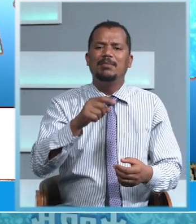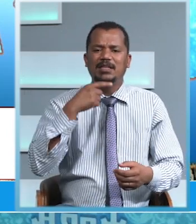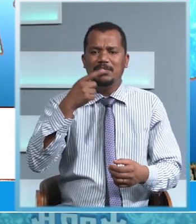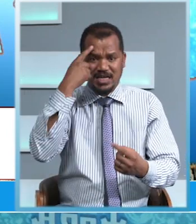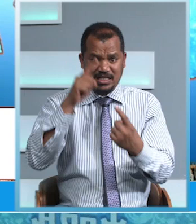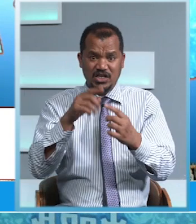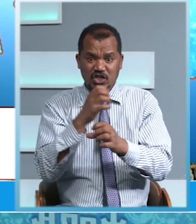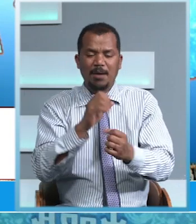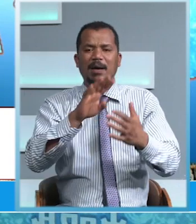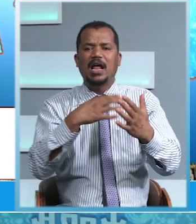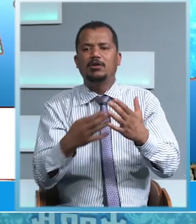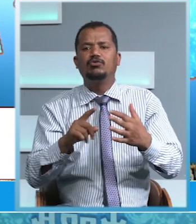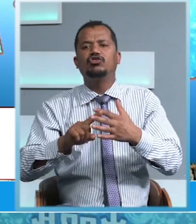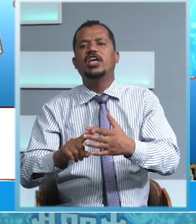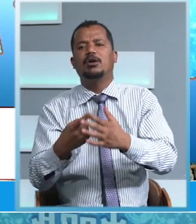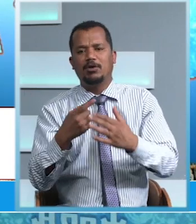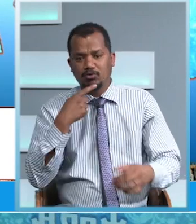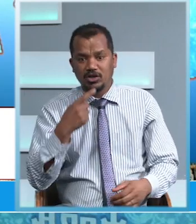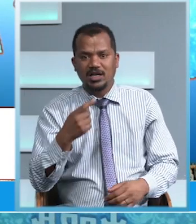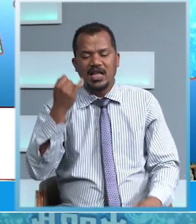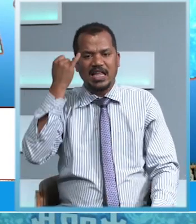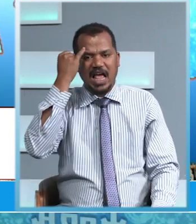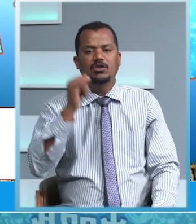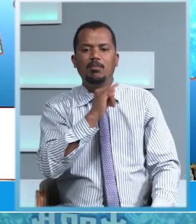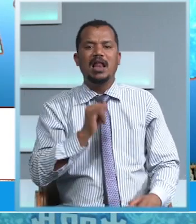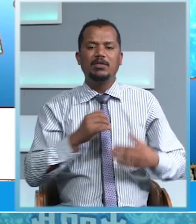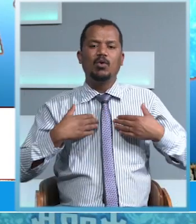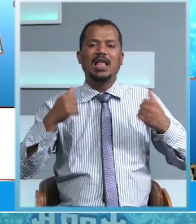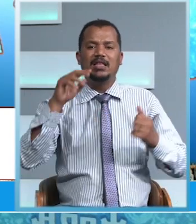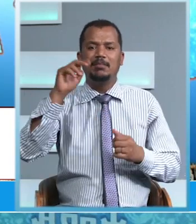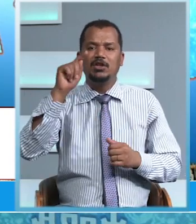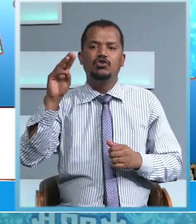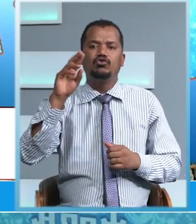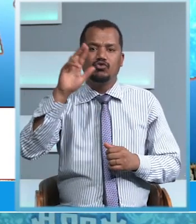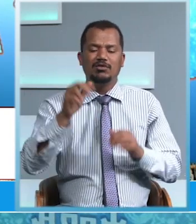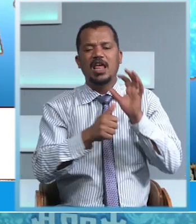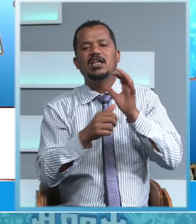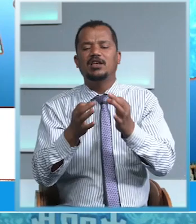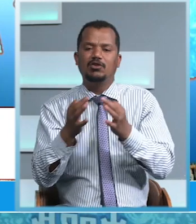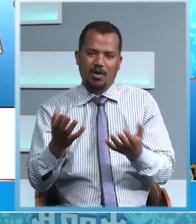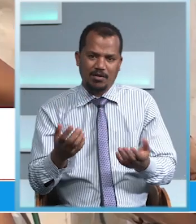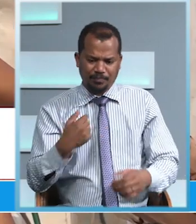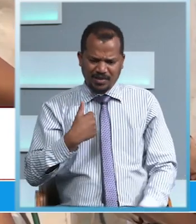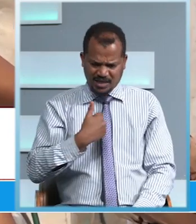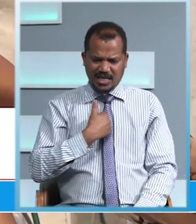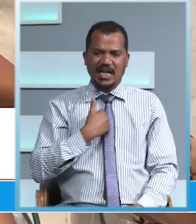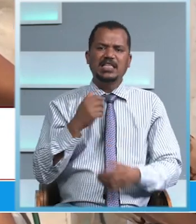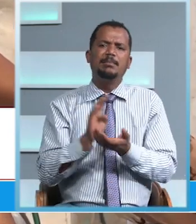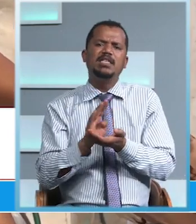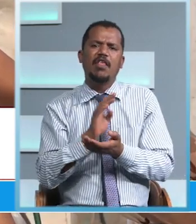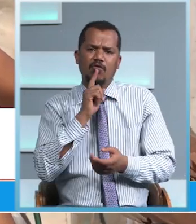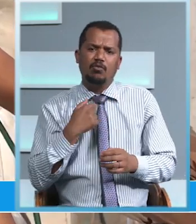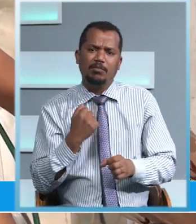سالبت يميلك إرجي مرها قبرون يجمر كوت سيل يهصابو بالبيت وطقات منصور ليسات قلزوال ني